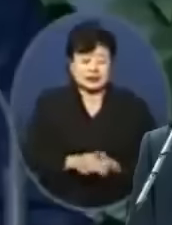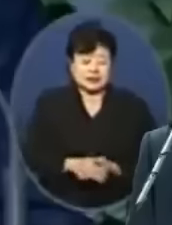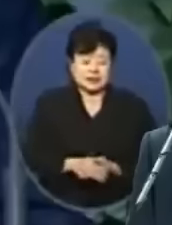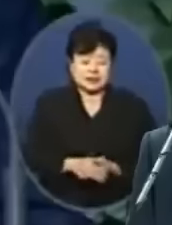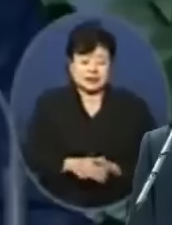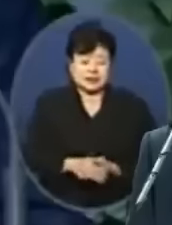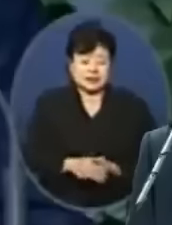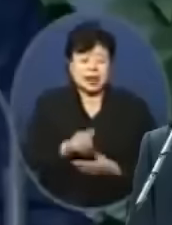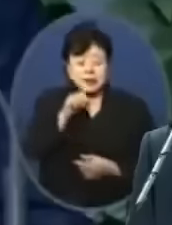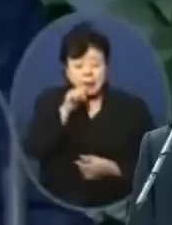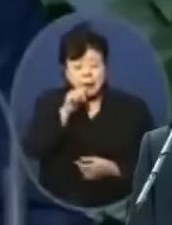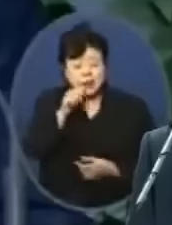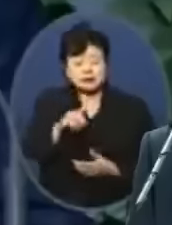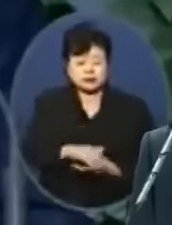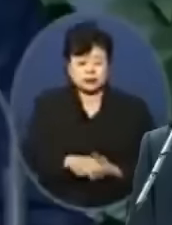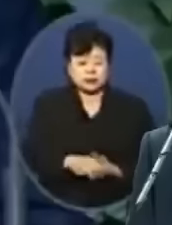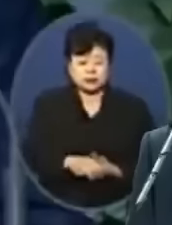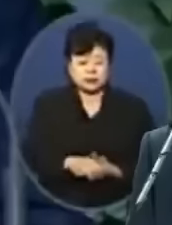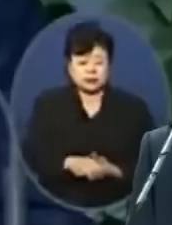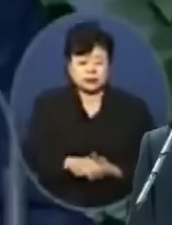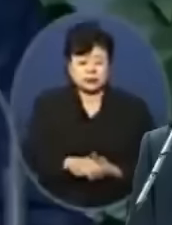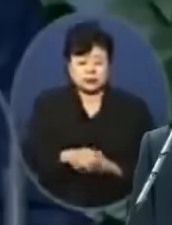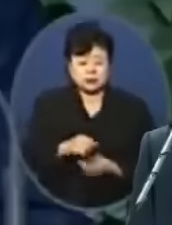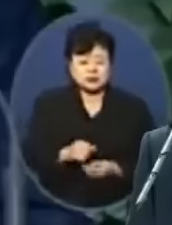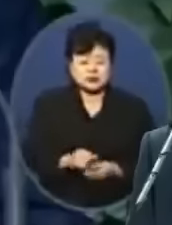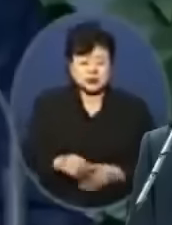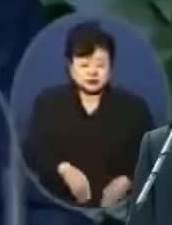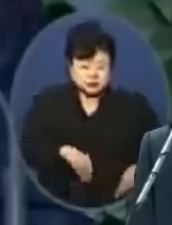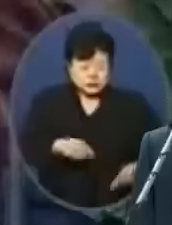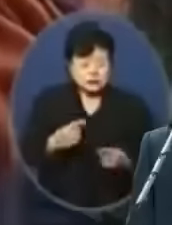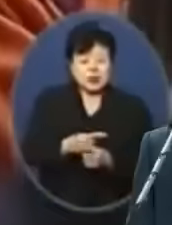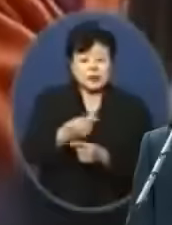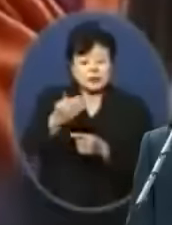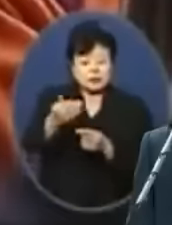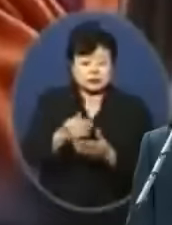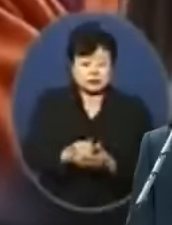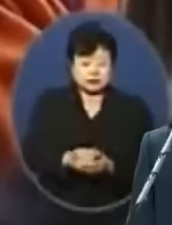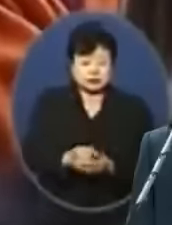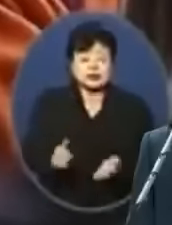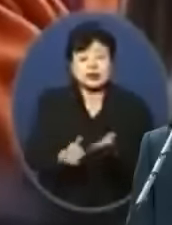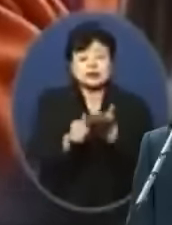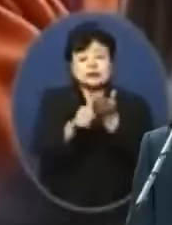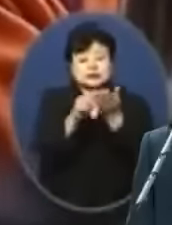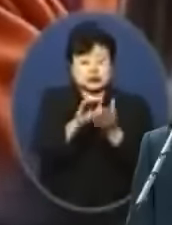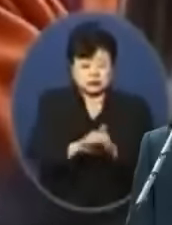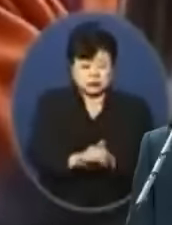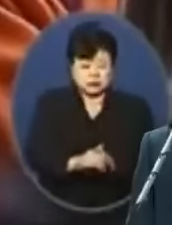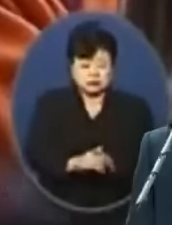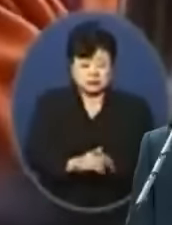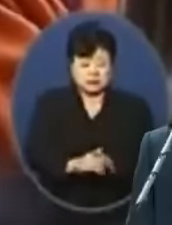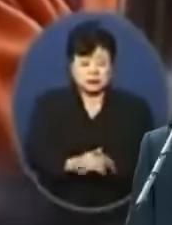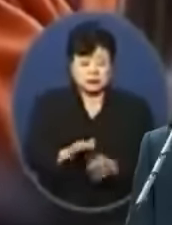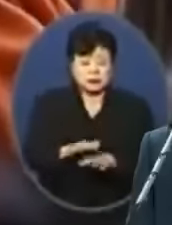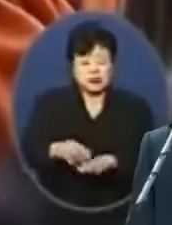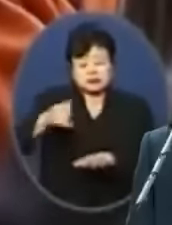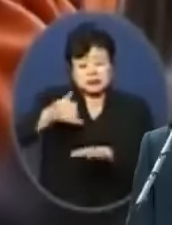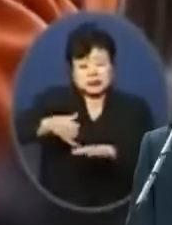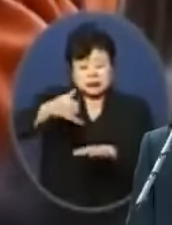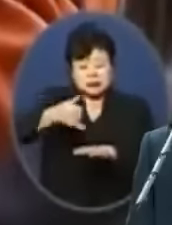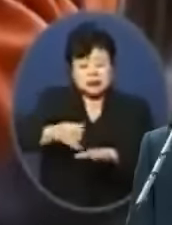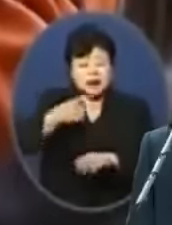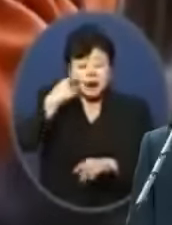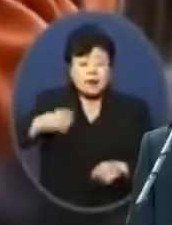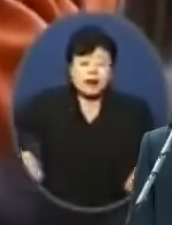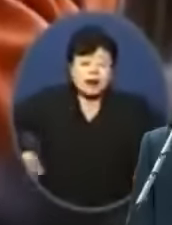그 다음 젖먹이고 진자리 마른 자리 갈아 누이며 길러주시고 밥 맬 때